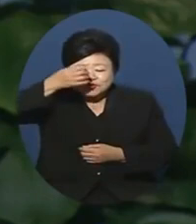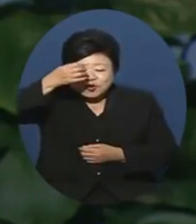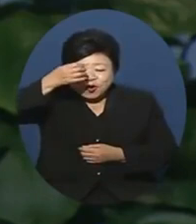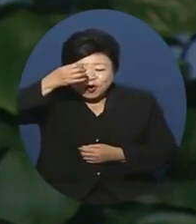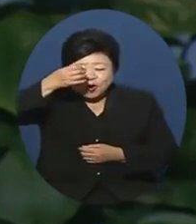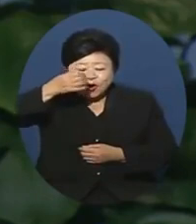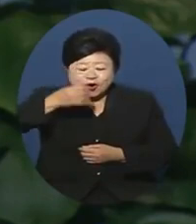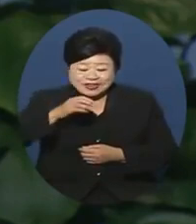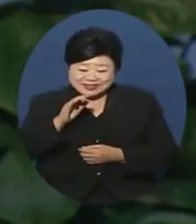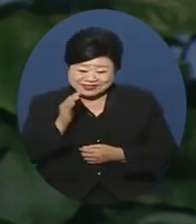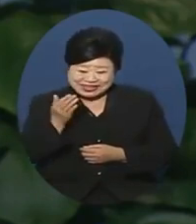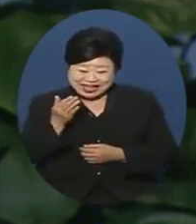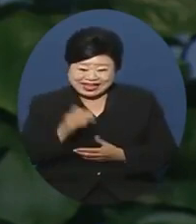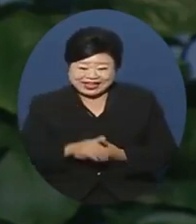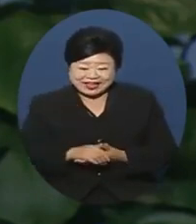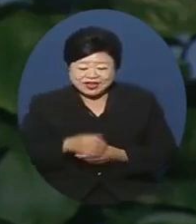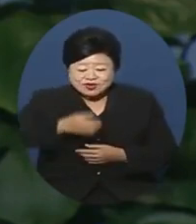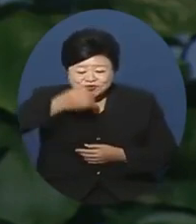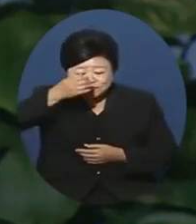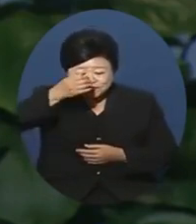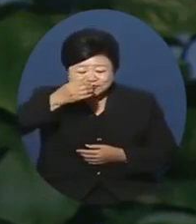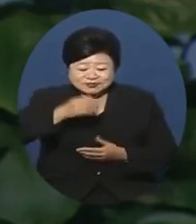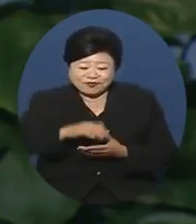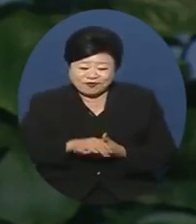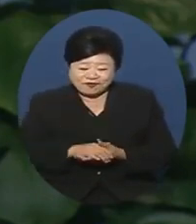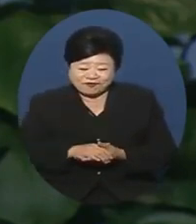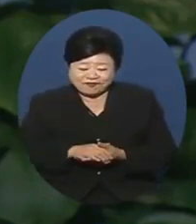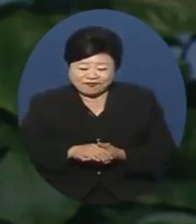꿈을 꾸는 것이요. 꿈을 꾸는